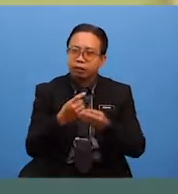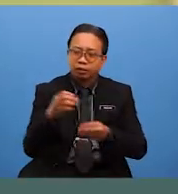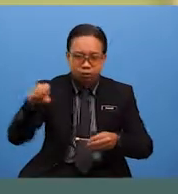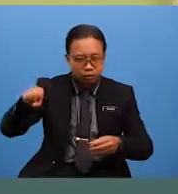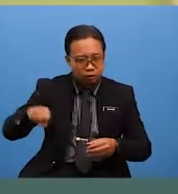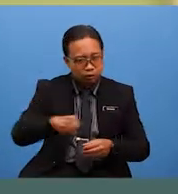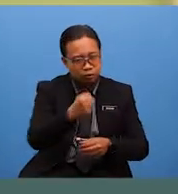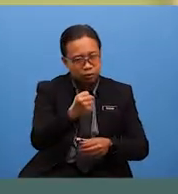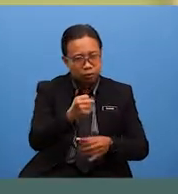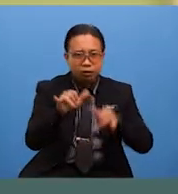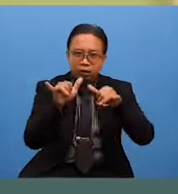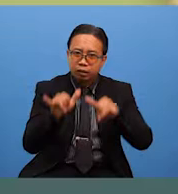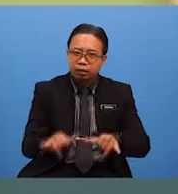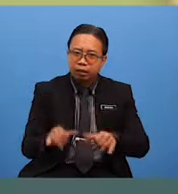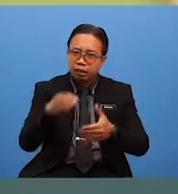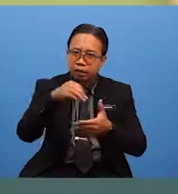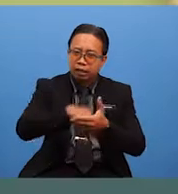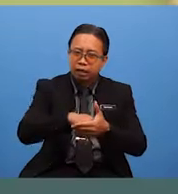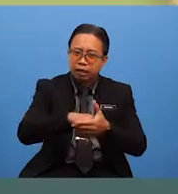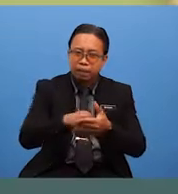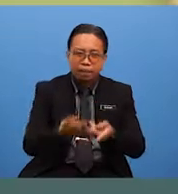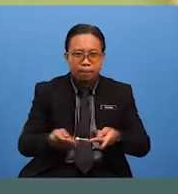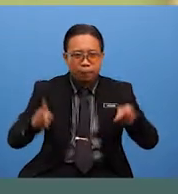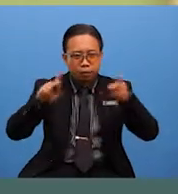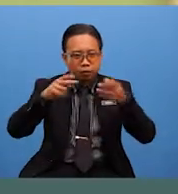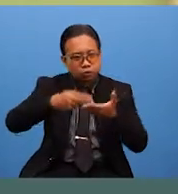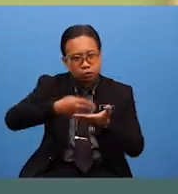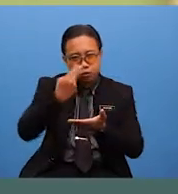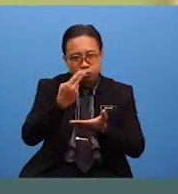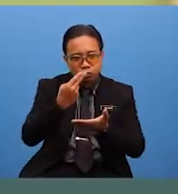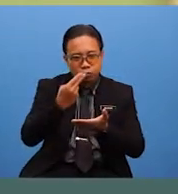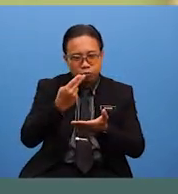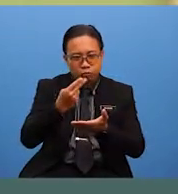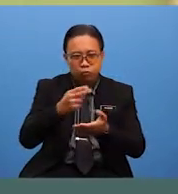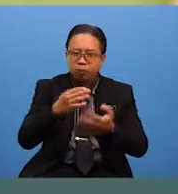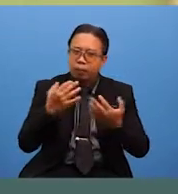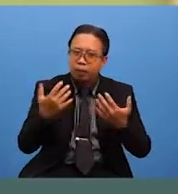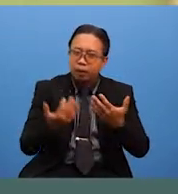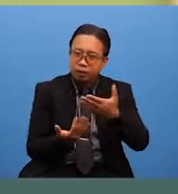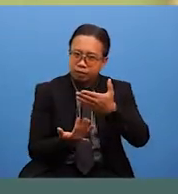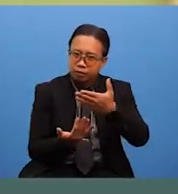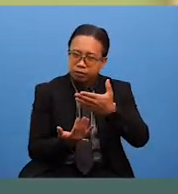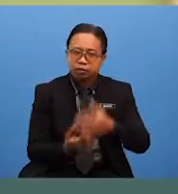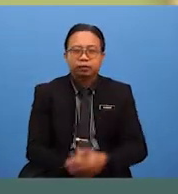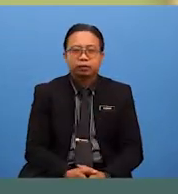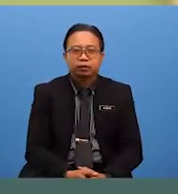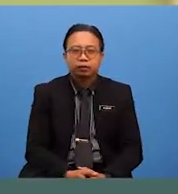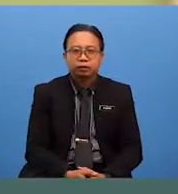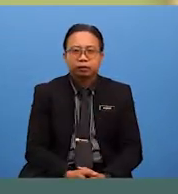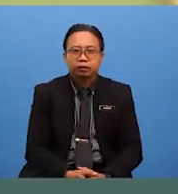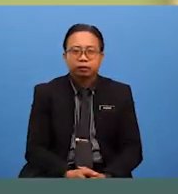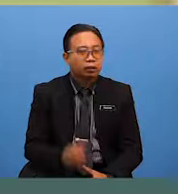ini ditinggalkan dalam penyusup yang sedang dipanaskan di bawah sendu